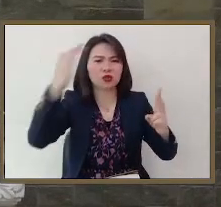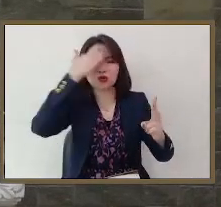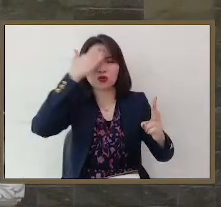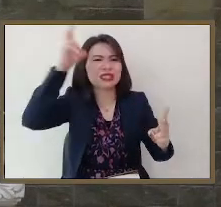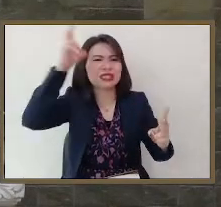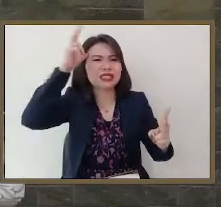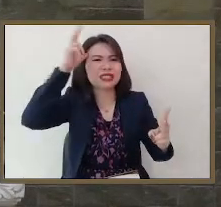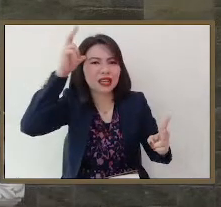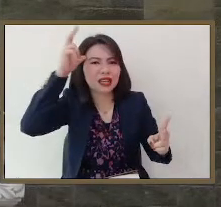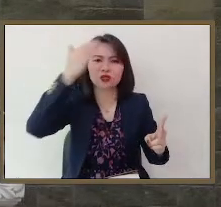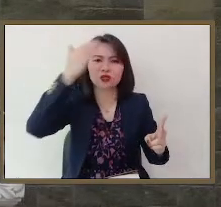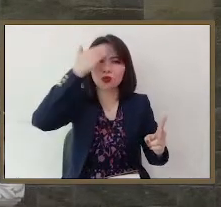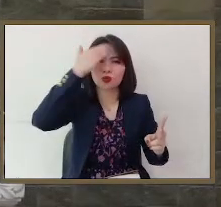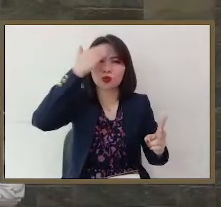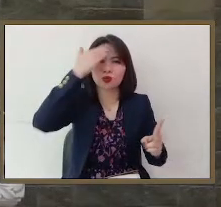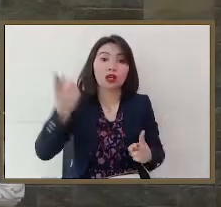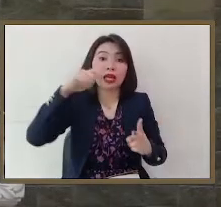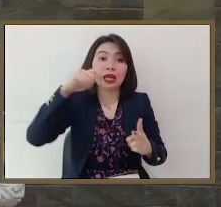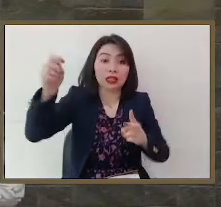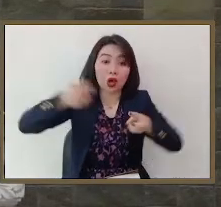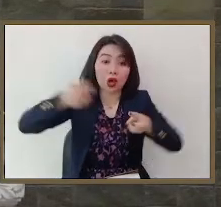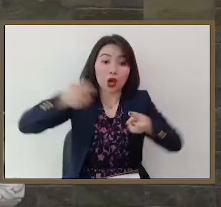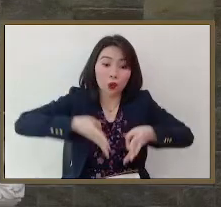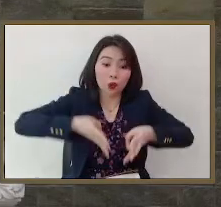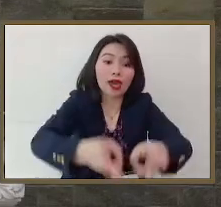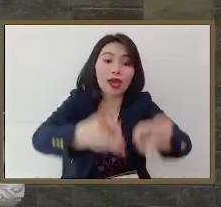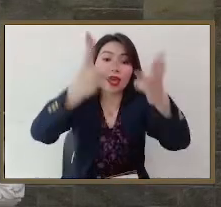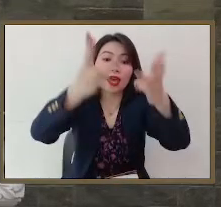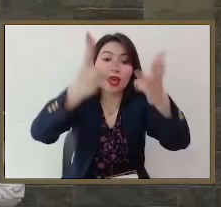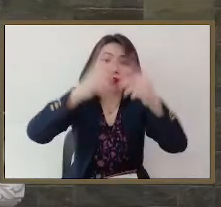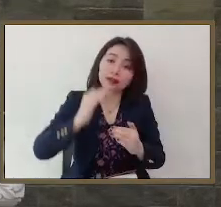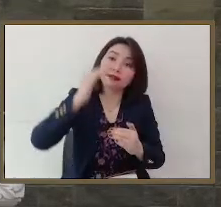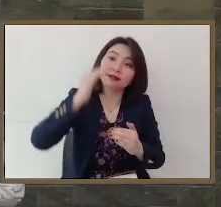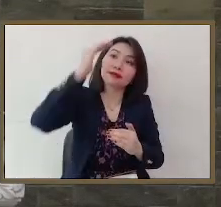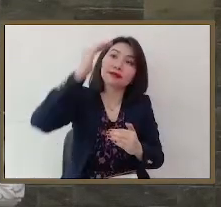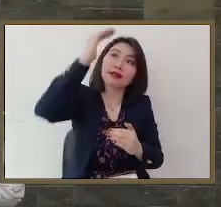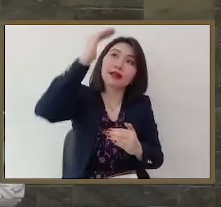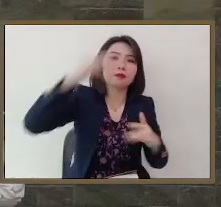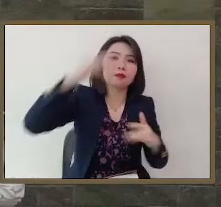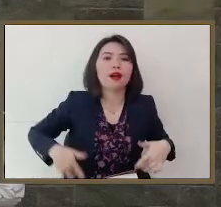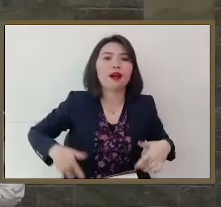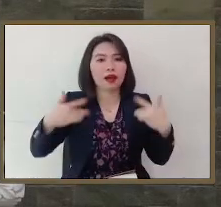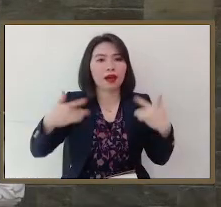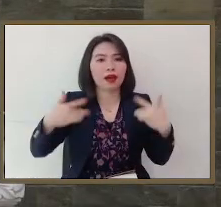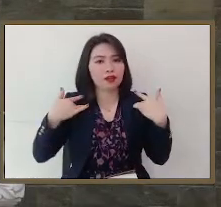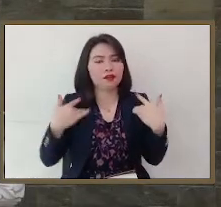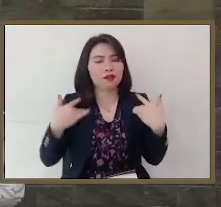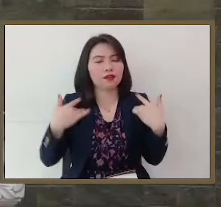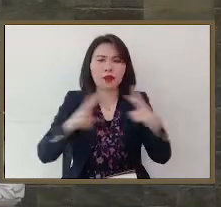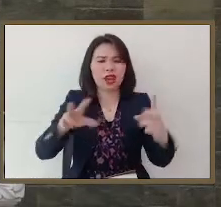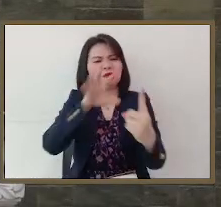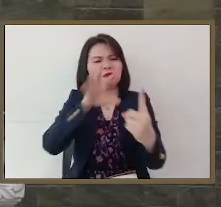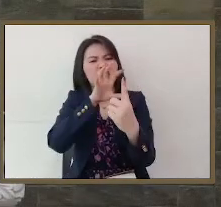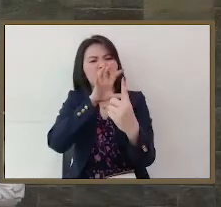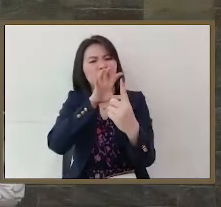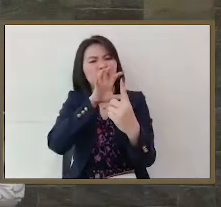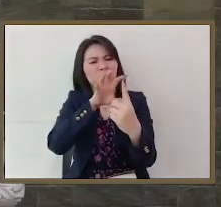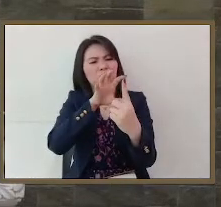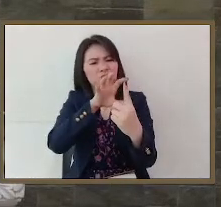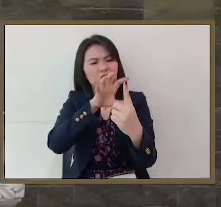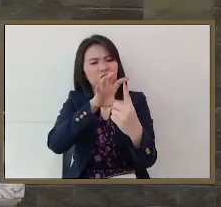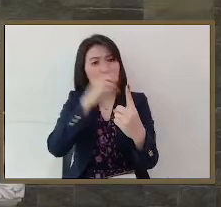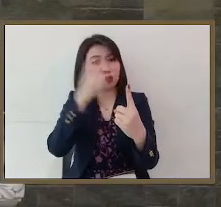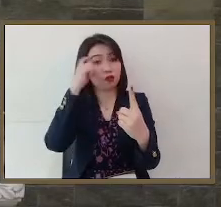He knows the road to prominence. Para maging prominente ka, para maging sikat ka, para